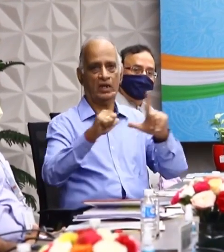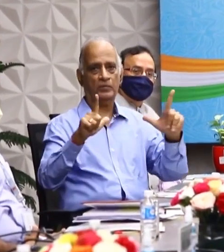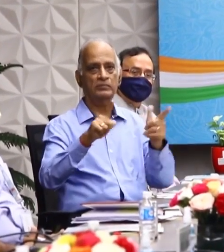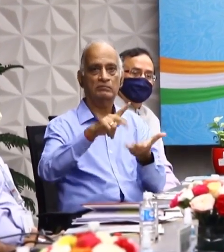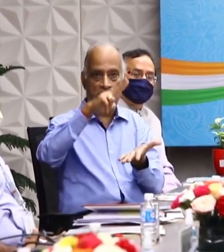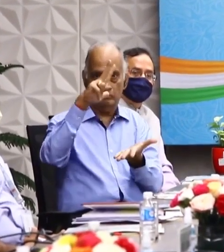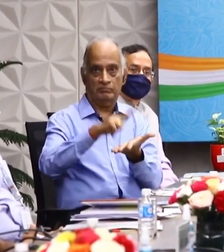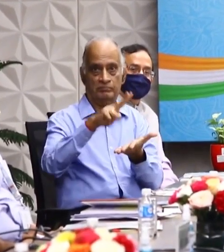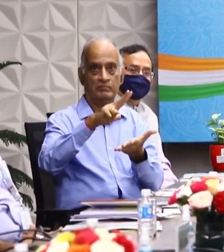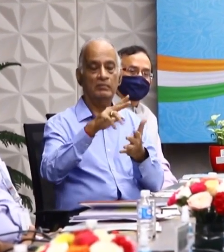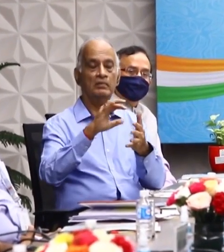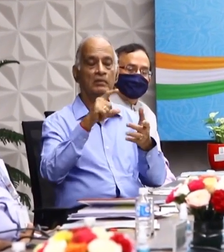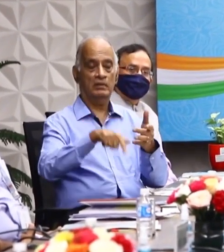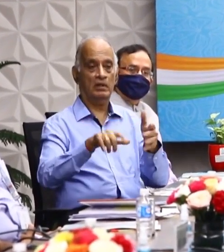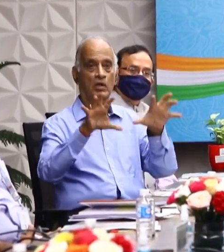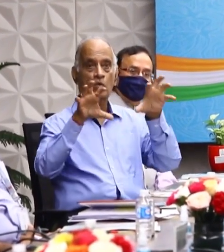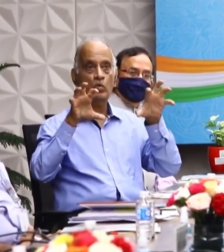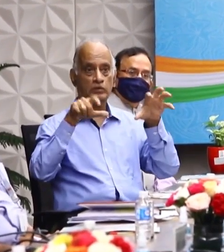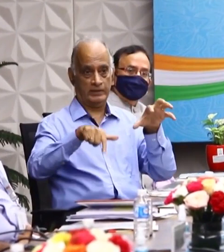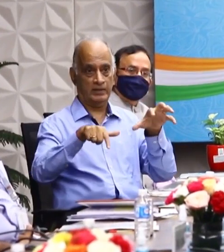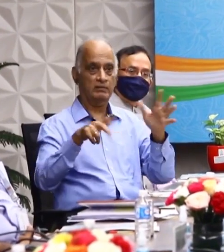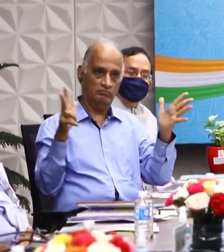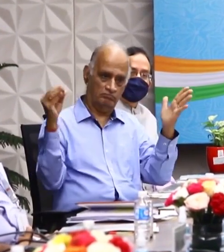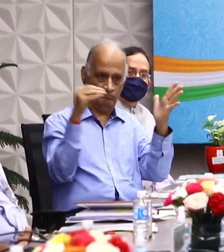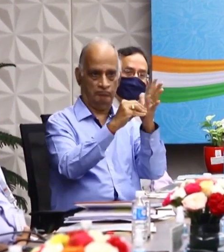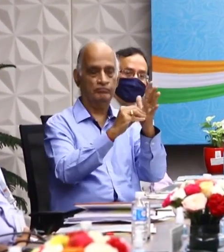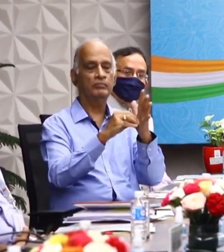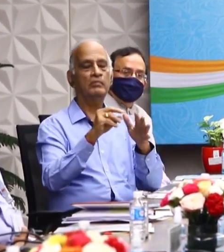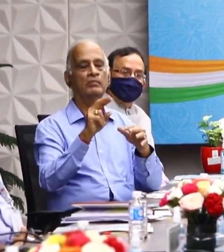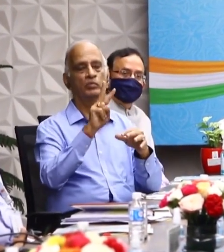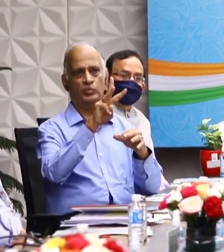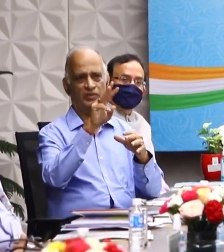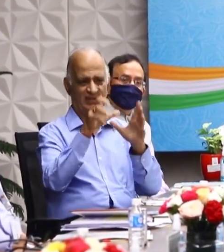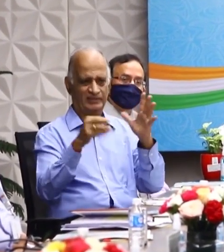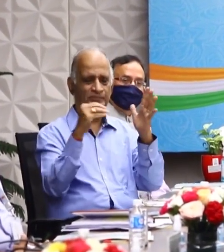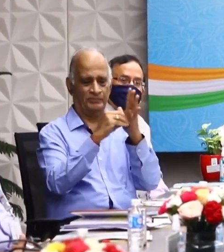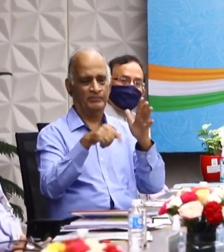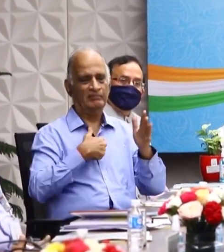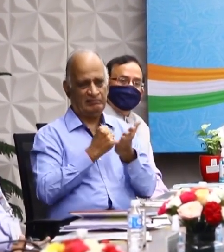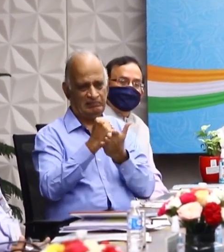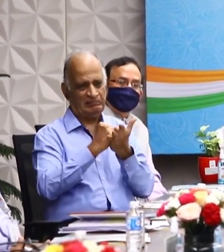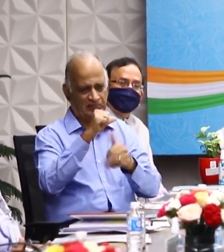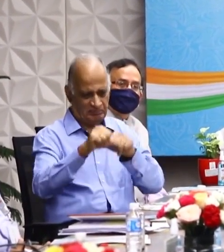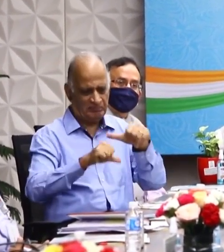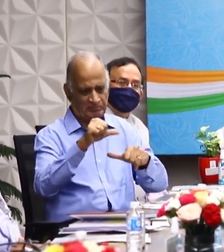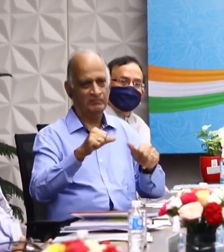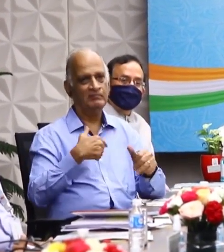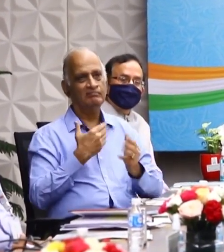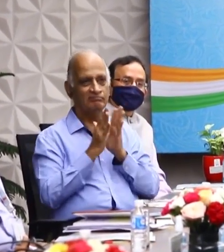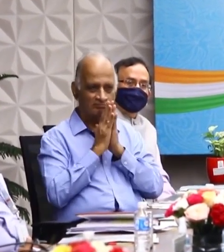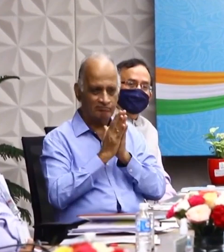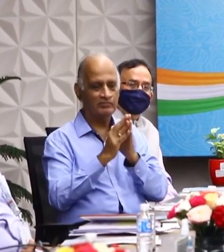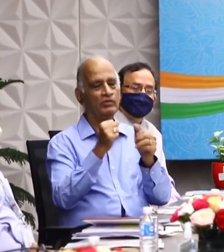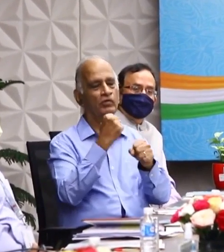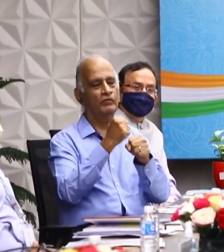AIFT बहुत प्रयास कर रहा है कि सांकेतिक भाषा को हमारी जो भारतीय संविधान की 8वीं अनुसूची में सांकेतिक